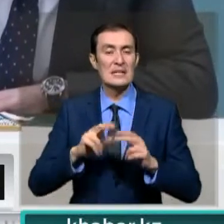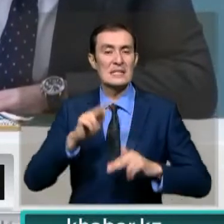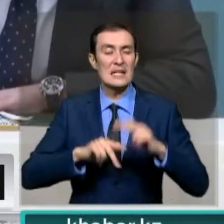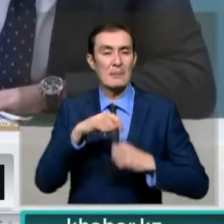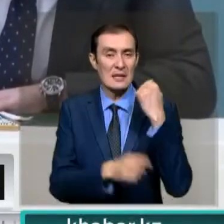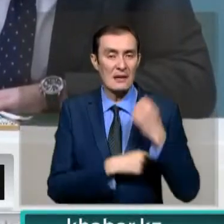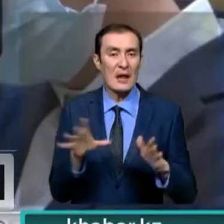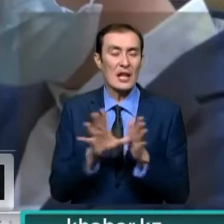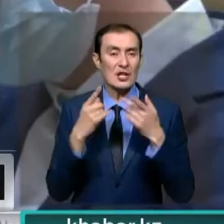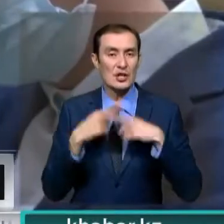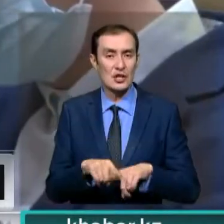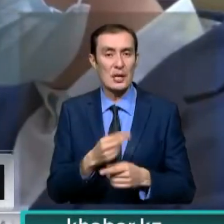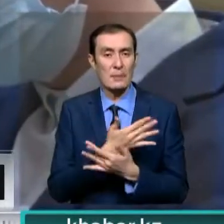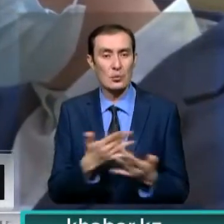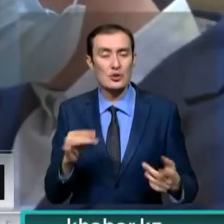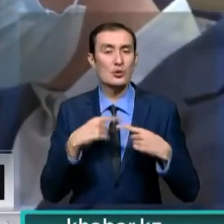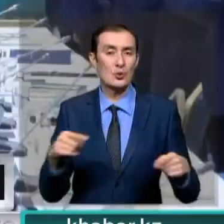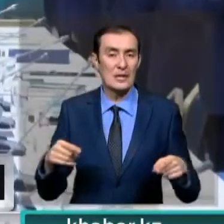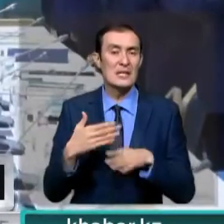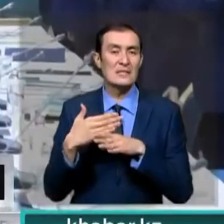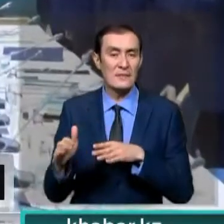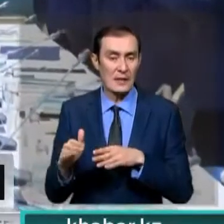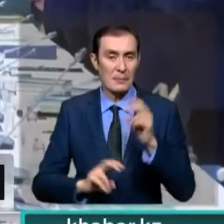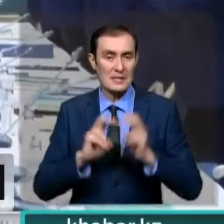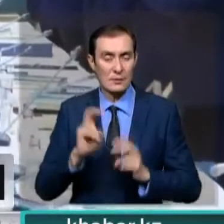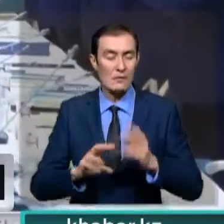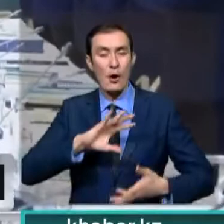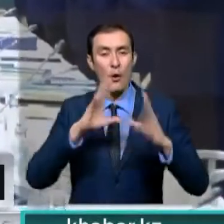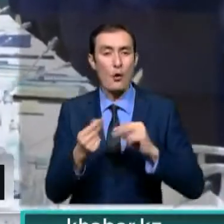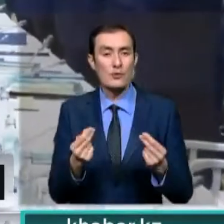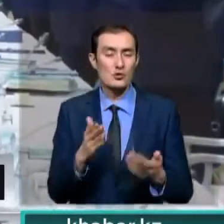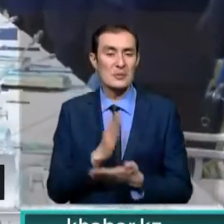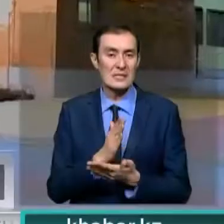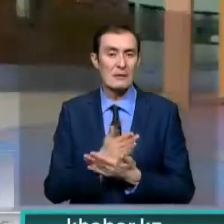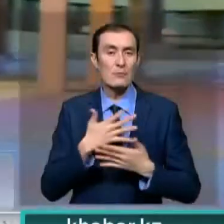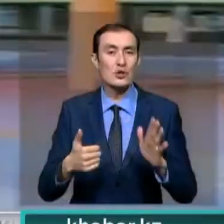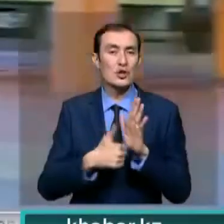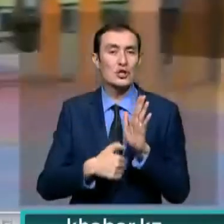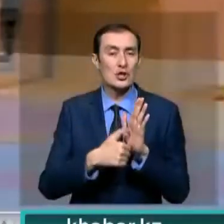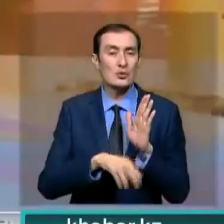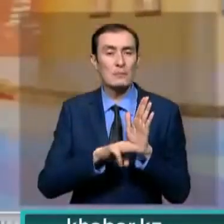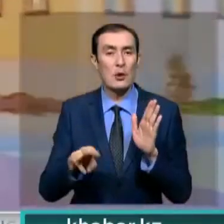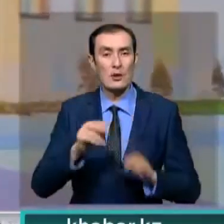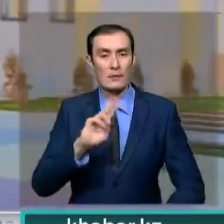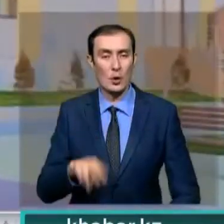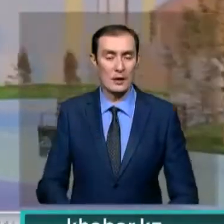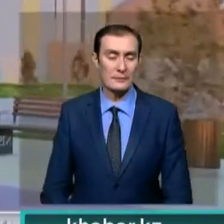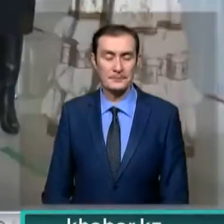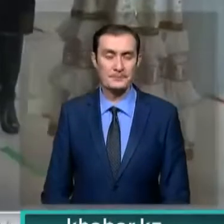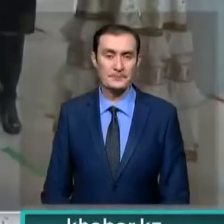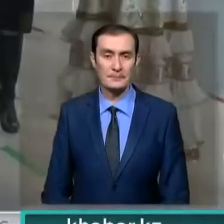стройматериалов электротехнической продукции и других отраслях общая сумма которых составила больше 600 млн